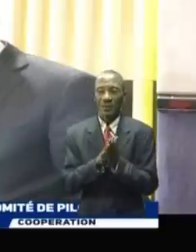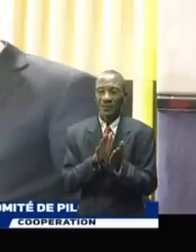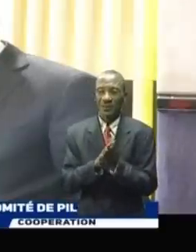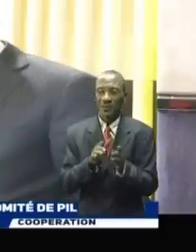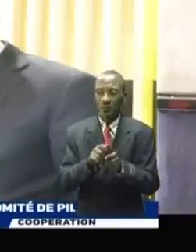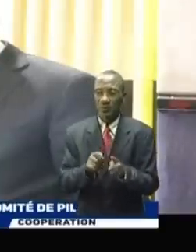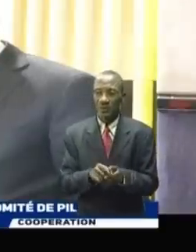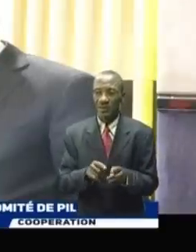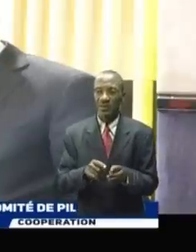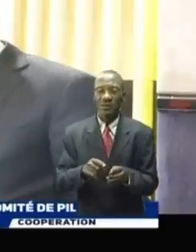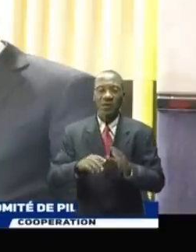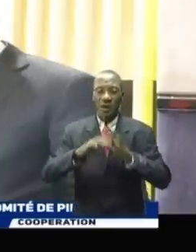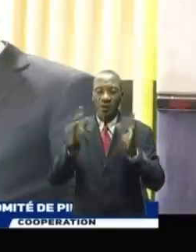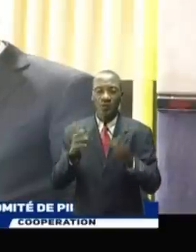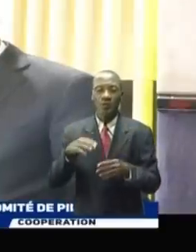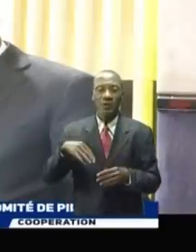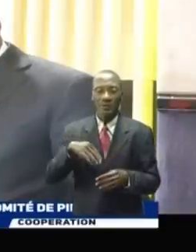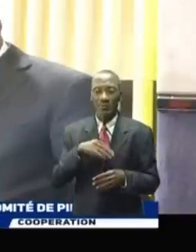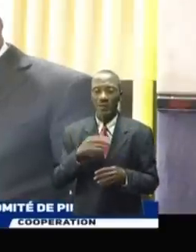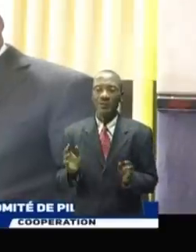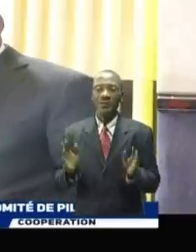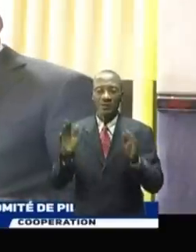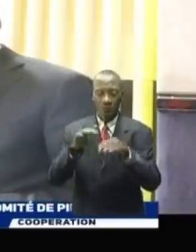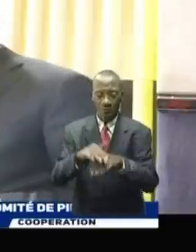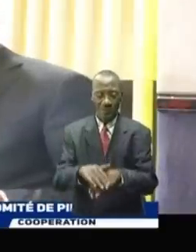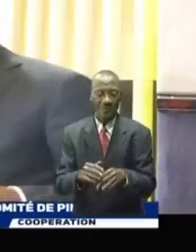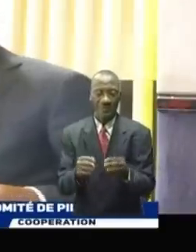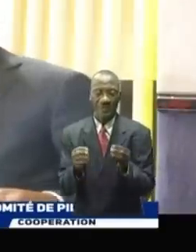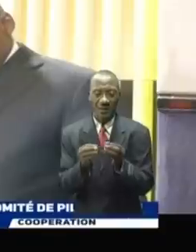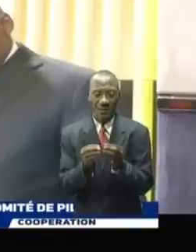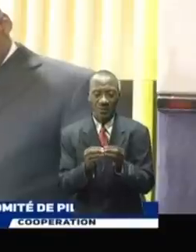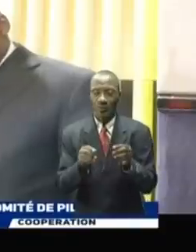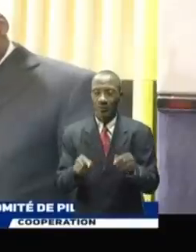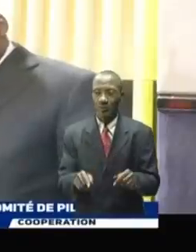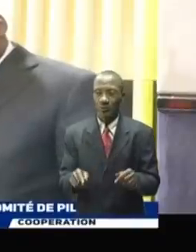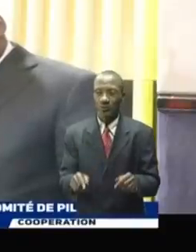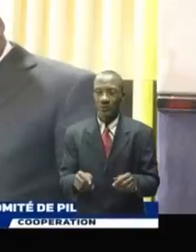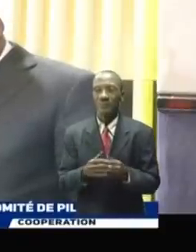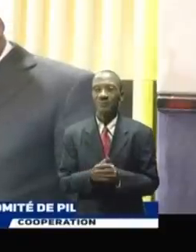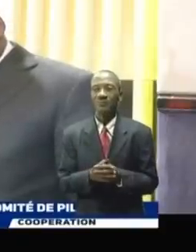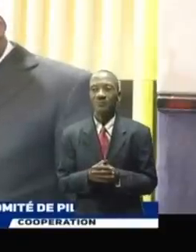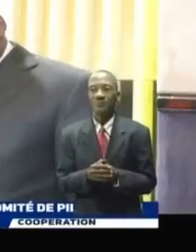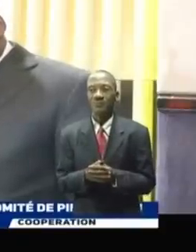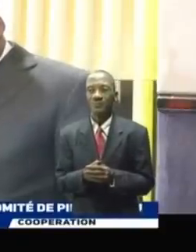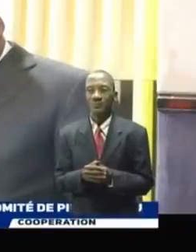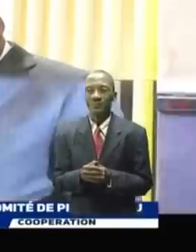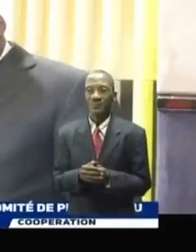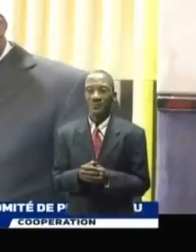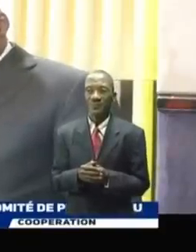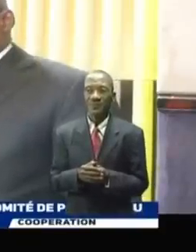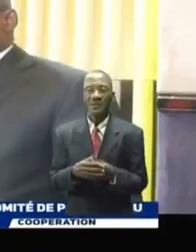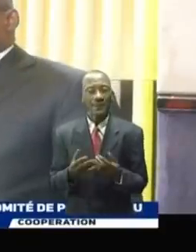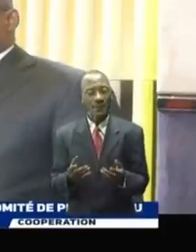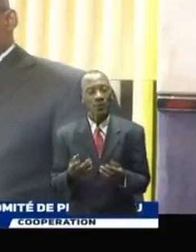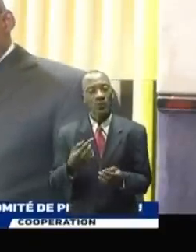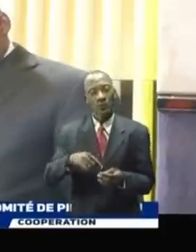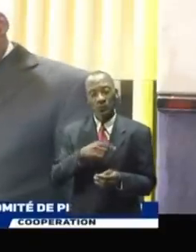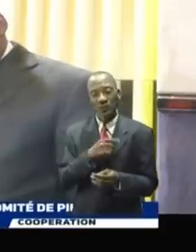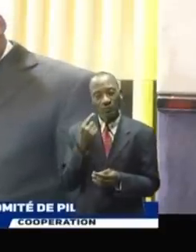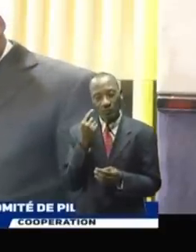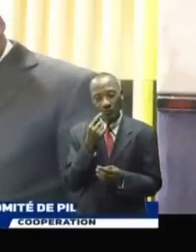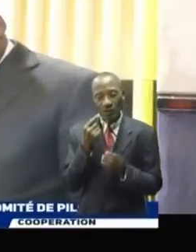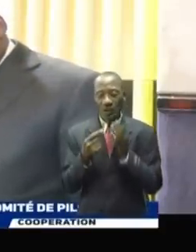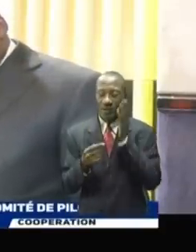différentes délégations représentant les différents pays membres d'Afritech Centre. Durant la phase 3 de son programme de travail,